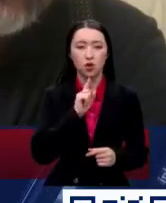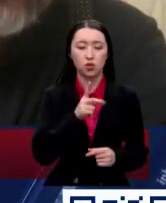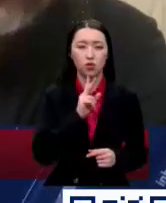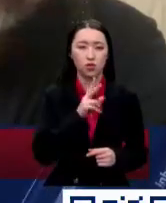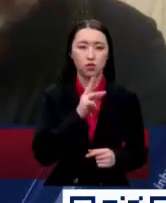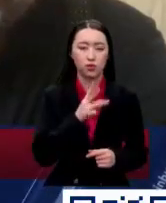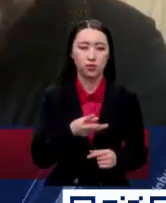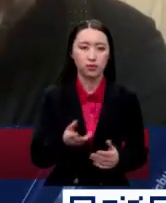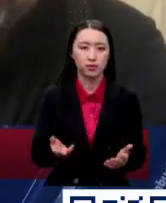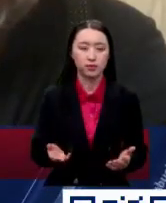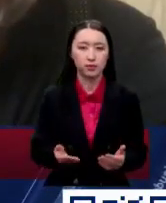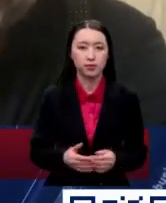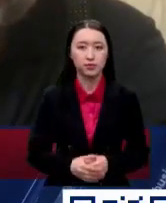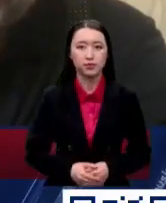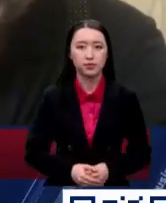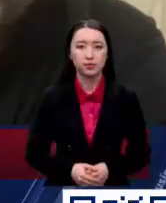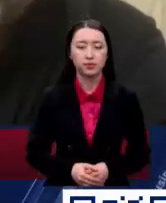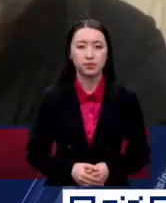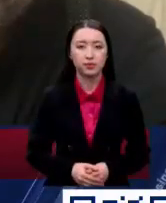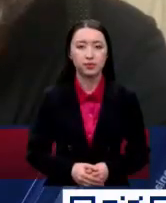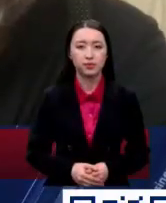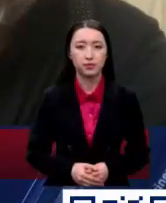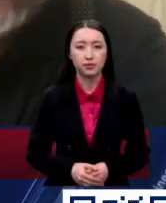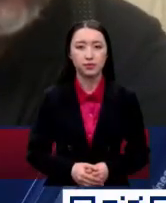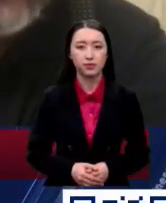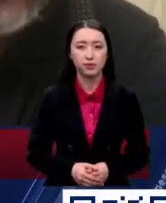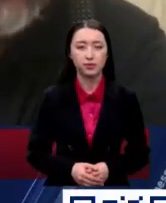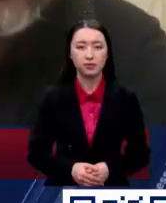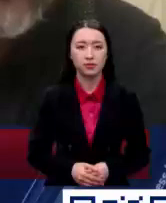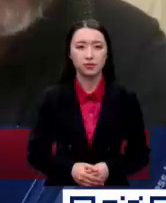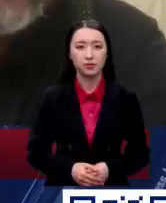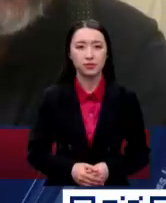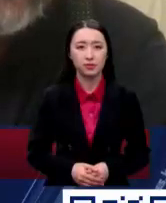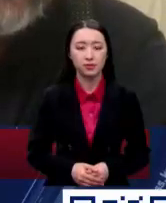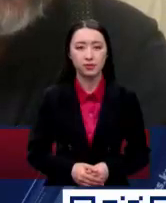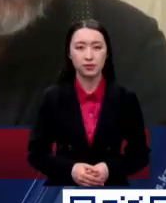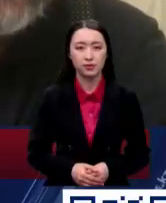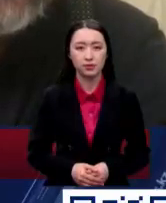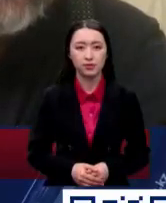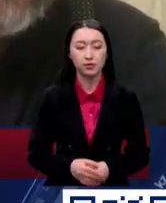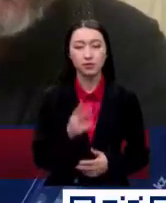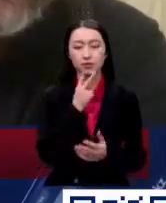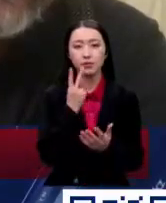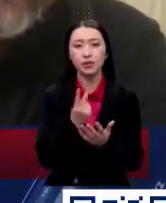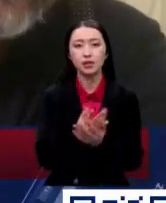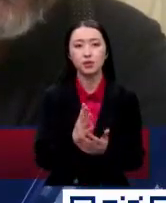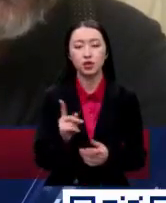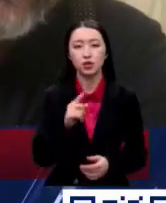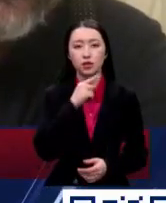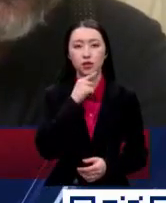Поэтому вот это все довольно сложная и тяжелая история. Но несмотря на то, что